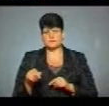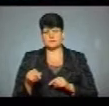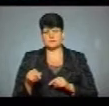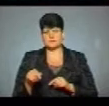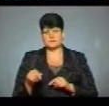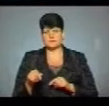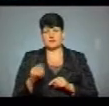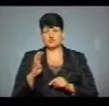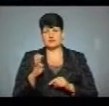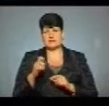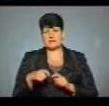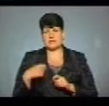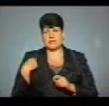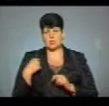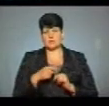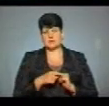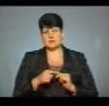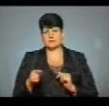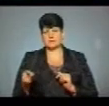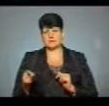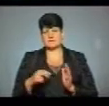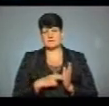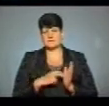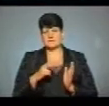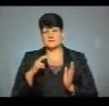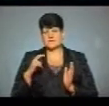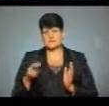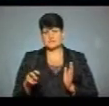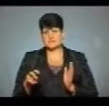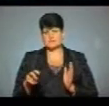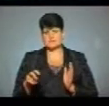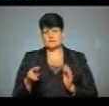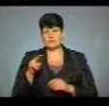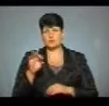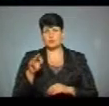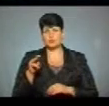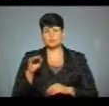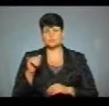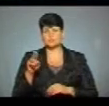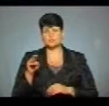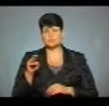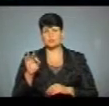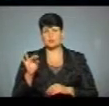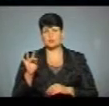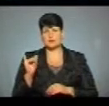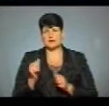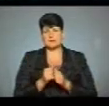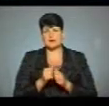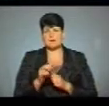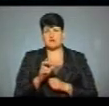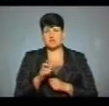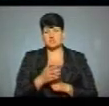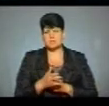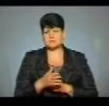400 кілометрів. Висадили нас на станції по Тутори біля Бережан.